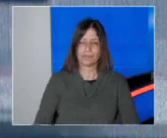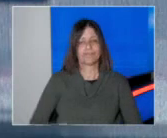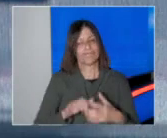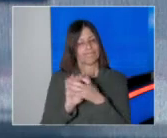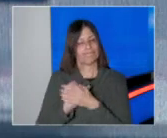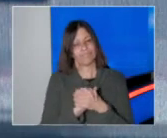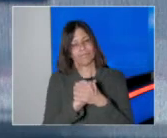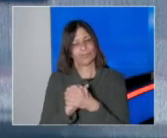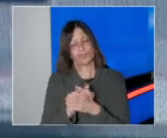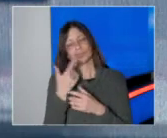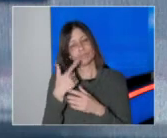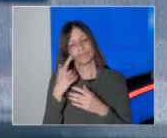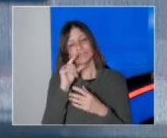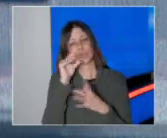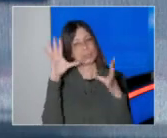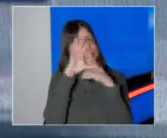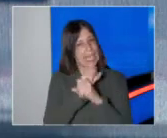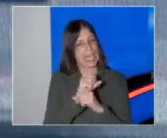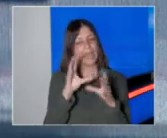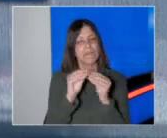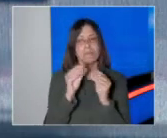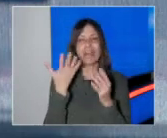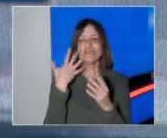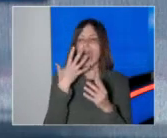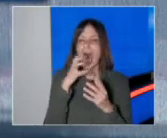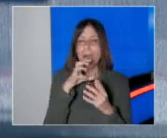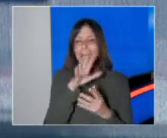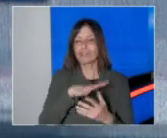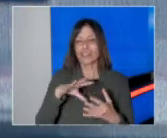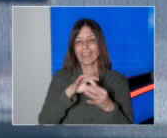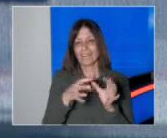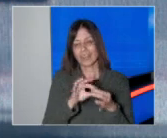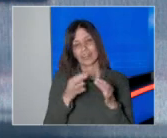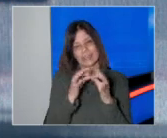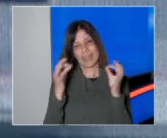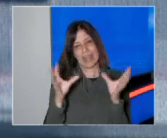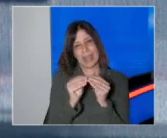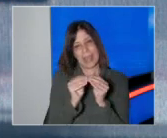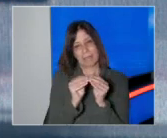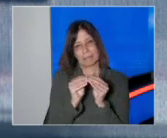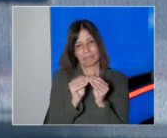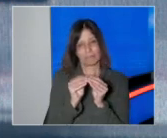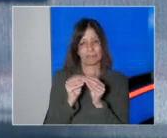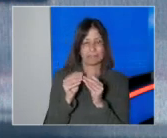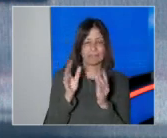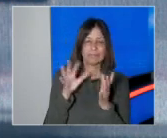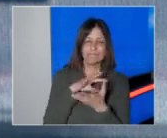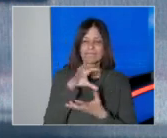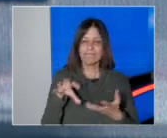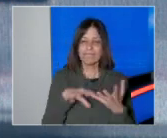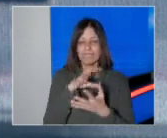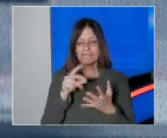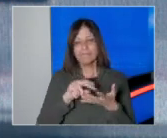שלום לכם, אנחנו בעוד מהדורה של ציוצי ערב עם כל מה שחם ברשתות החברתיות. נפתח עם סערה ספק דיפלומטית,